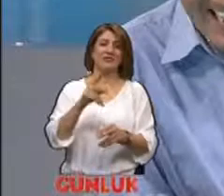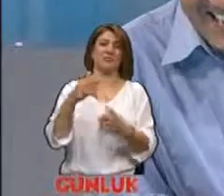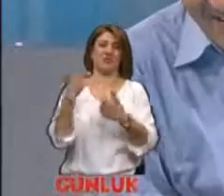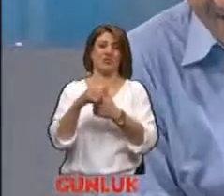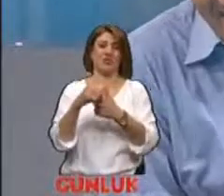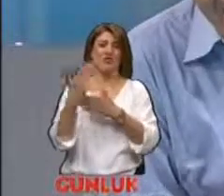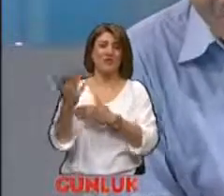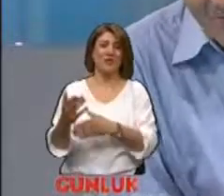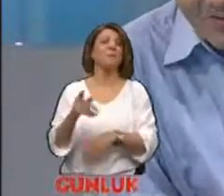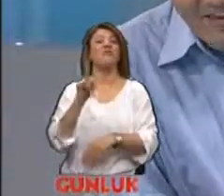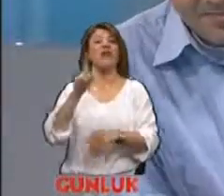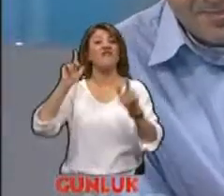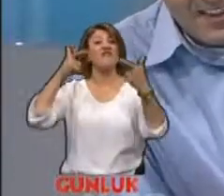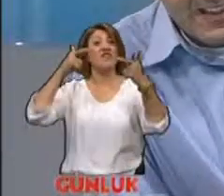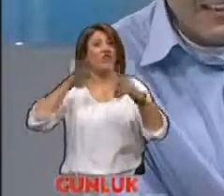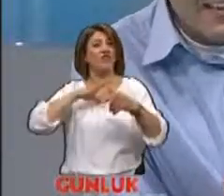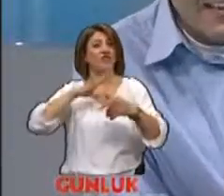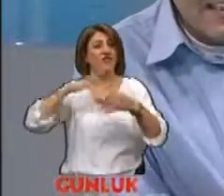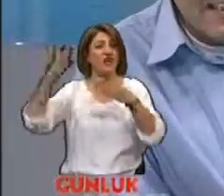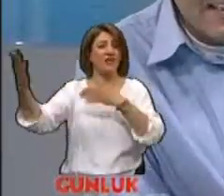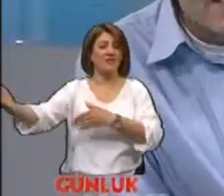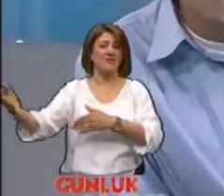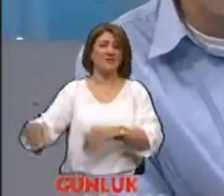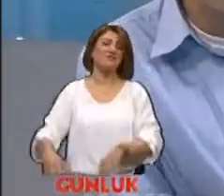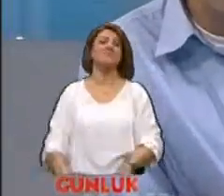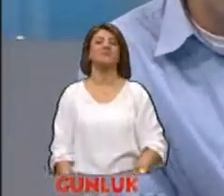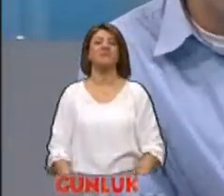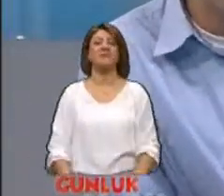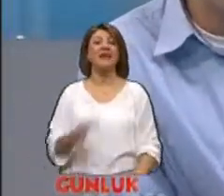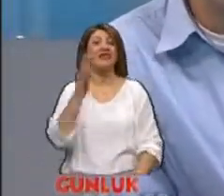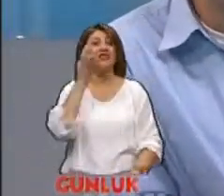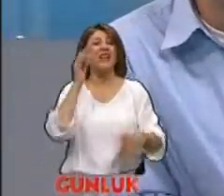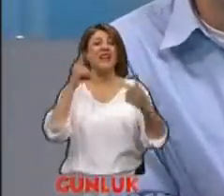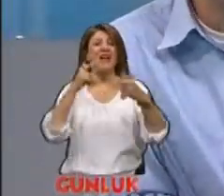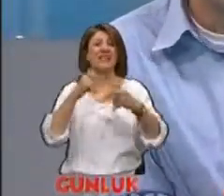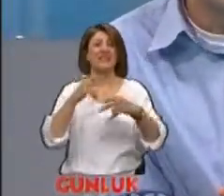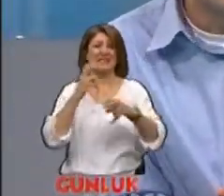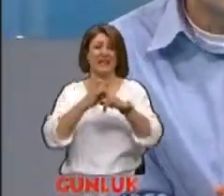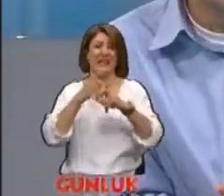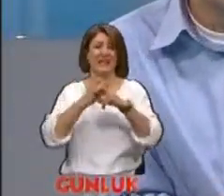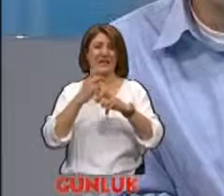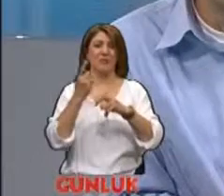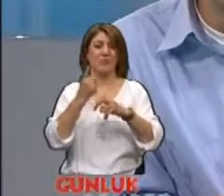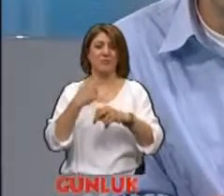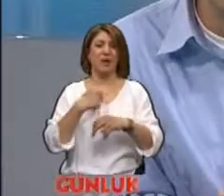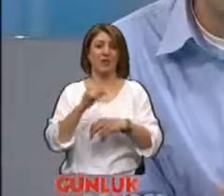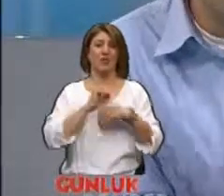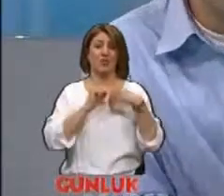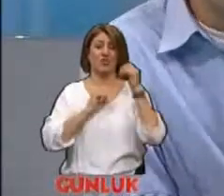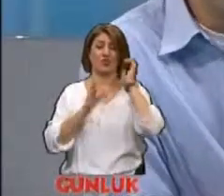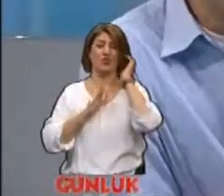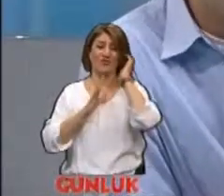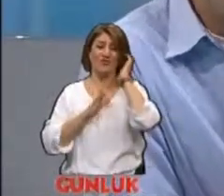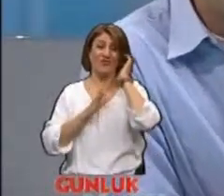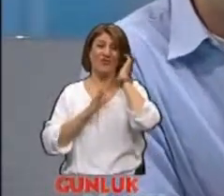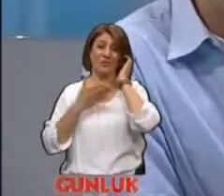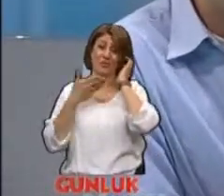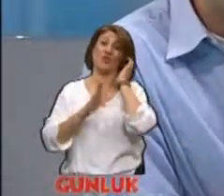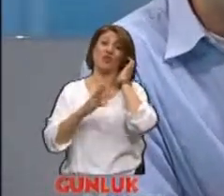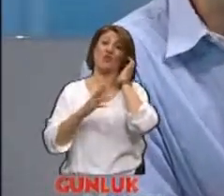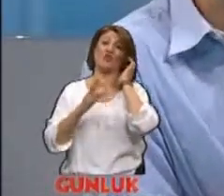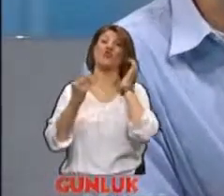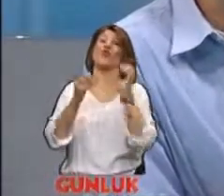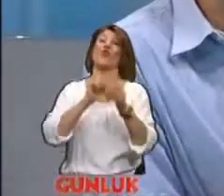koca. Şimdi çok bir tane güzel. Videomuz var. Şimdi canlı yayın tehlikeli bir şey ya. Evet. Ben çok korkuyorum biliyorsun. Hakikaten